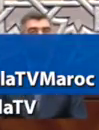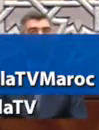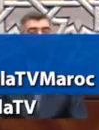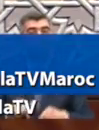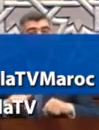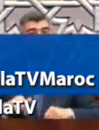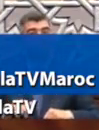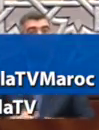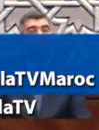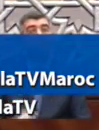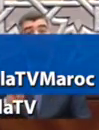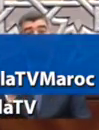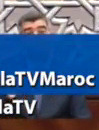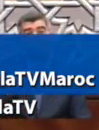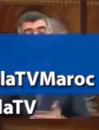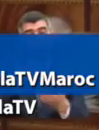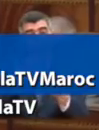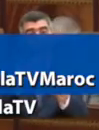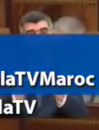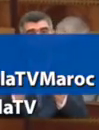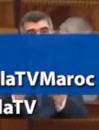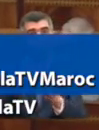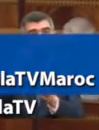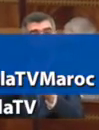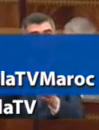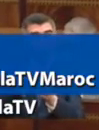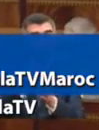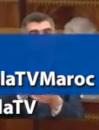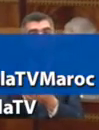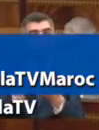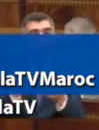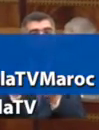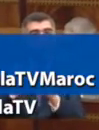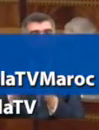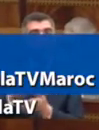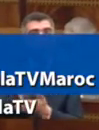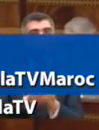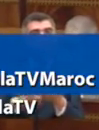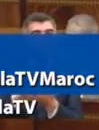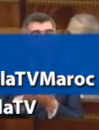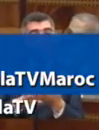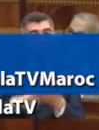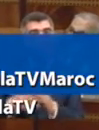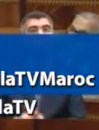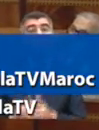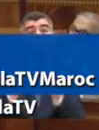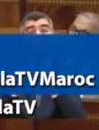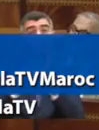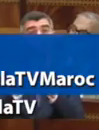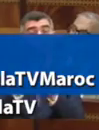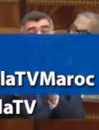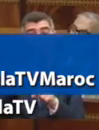سيد الوزير، بداية شكرا على المجهودات الكبيرة اللي كتبذلوها في هذا القطاع اللي عرف اختلالات عميقة وعميقة جدا، وفي ظل الإكراهات الحقيقية